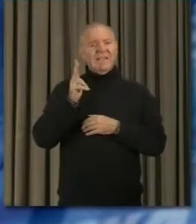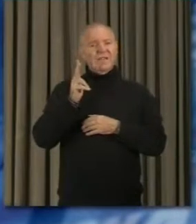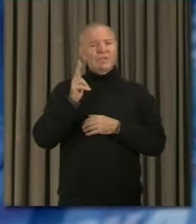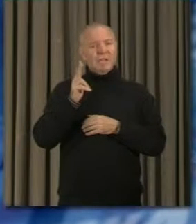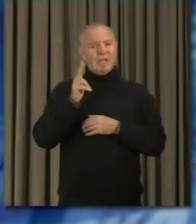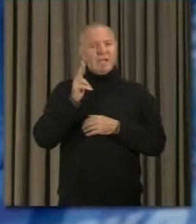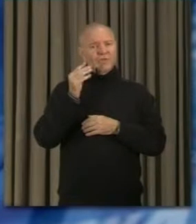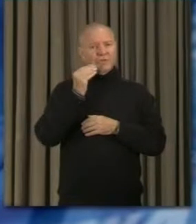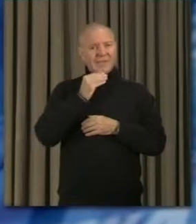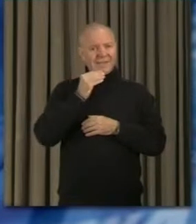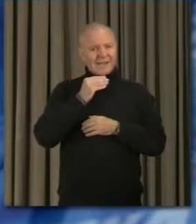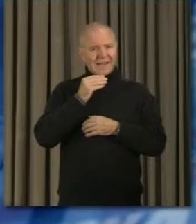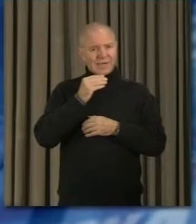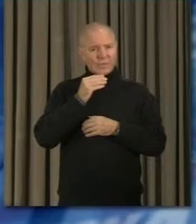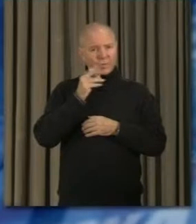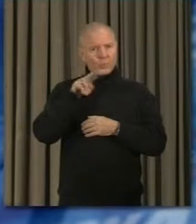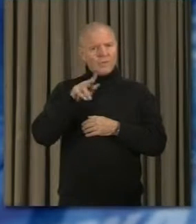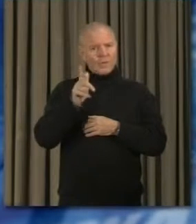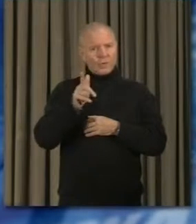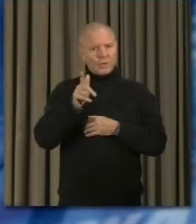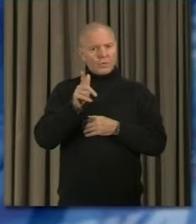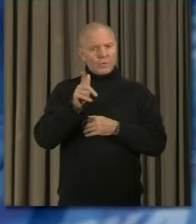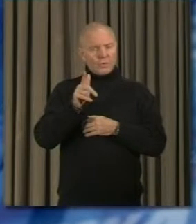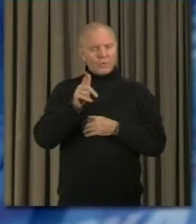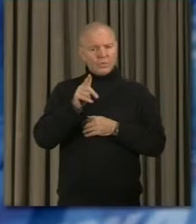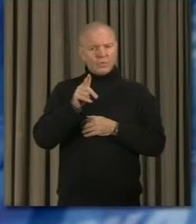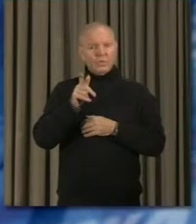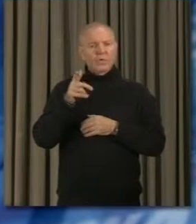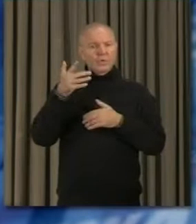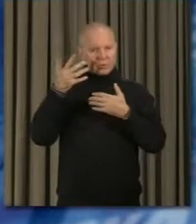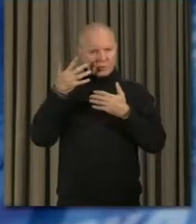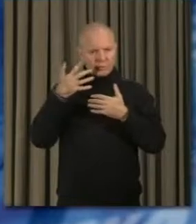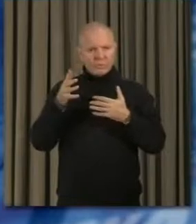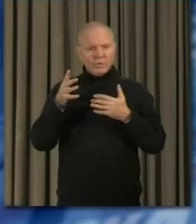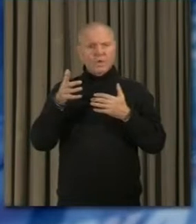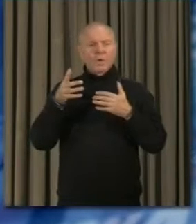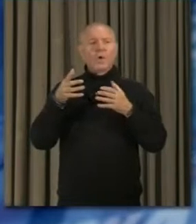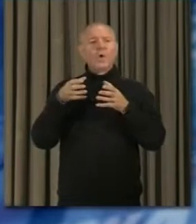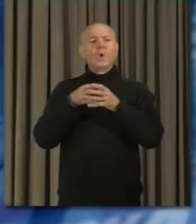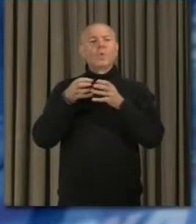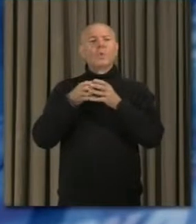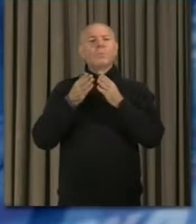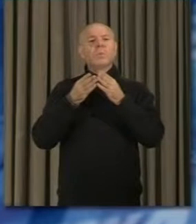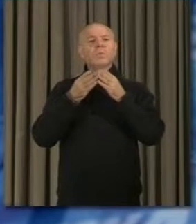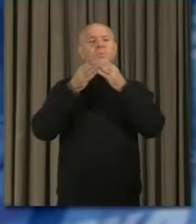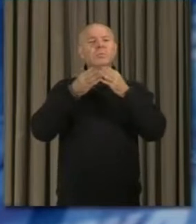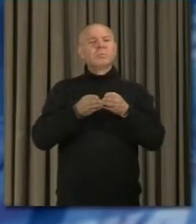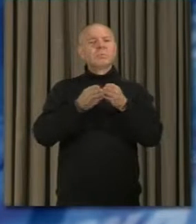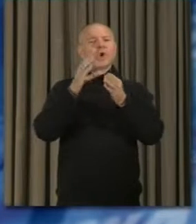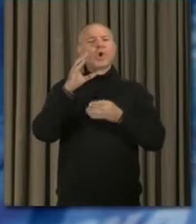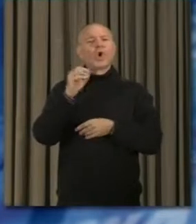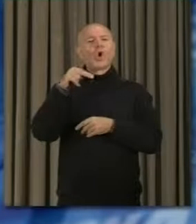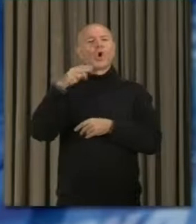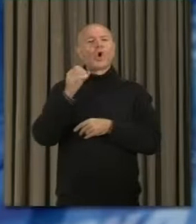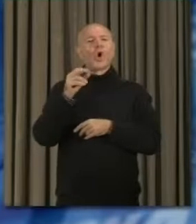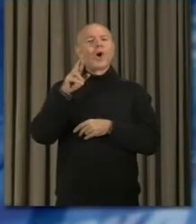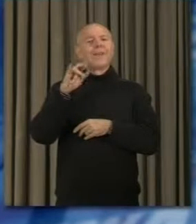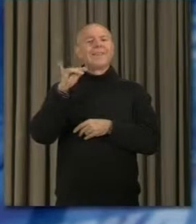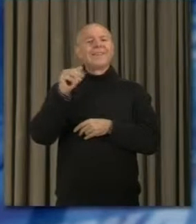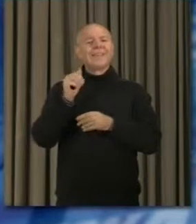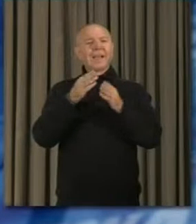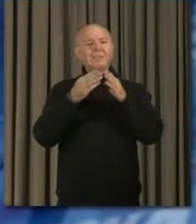Koloschi e la compagna erano stati con altre due coppie della Valle Vigezzo tra i naufraghi della Concordia all'isola del Giglio. Non sono